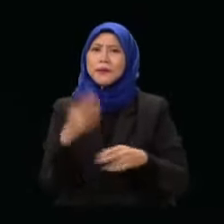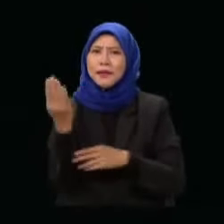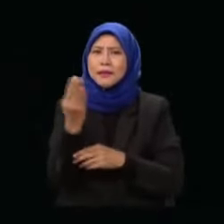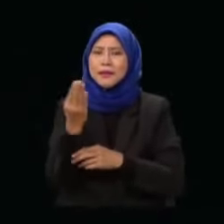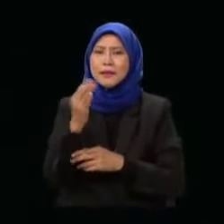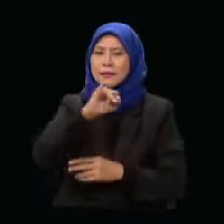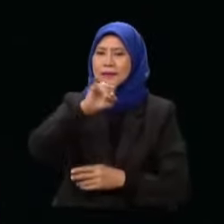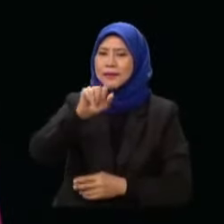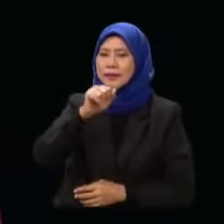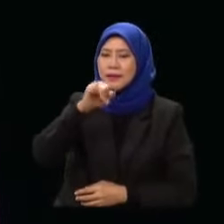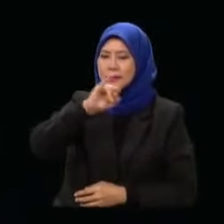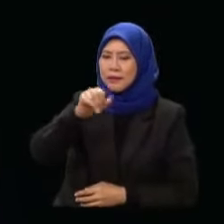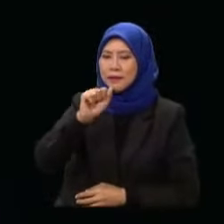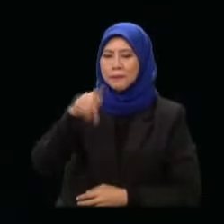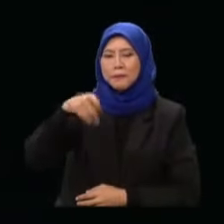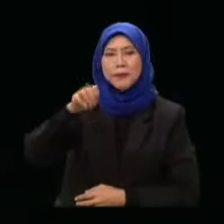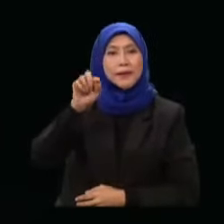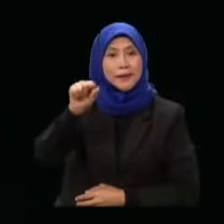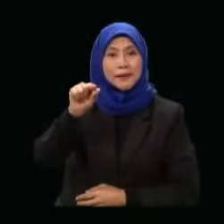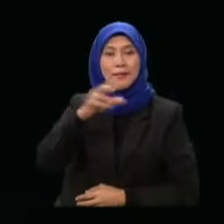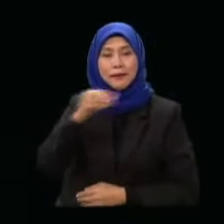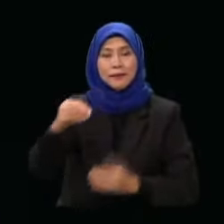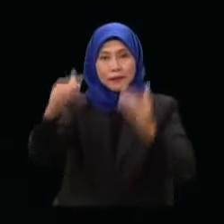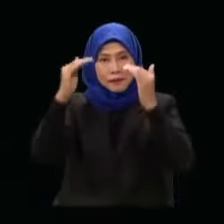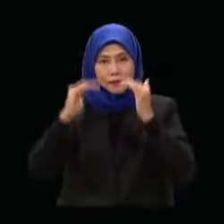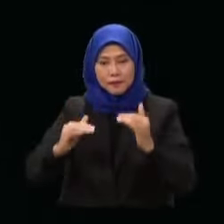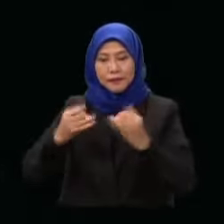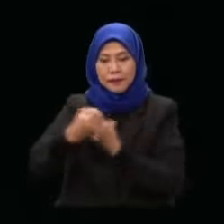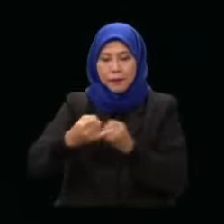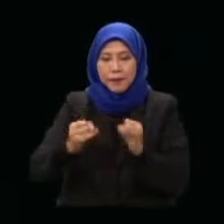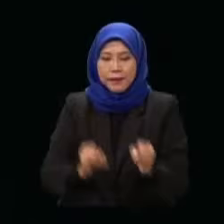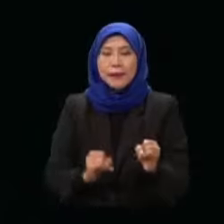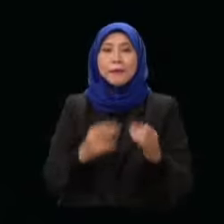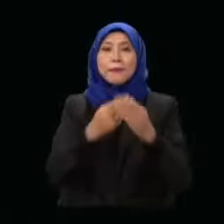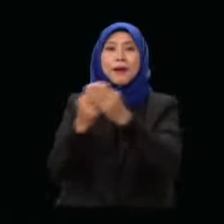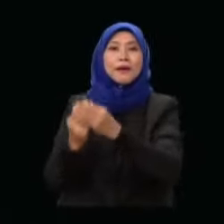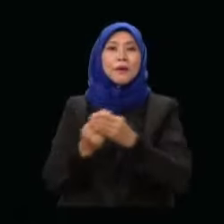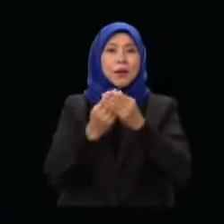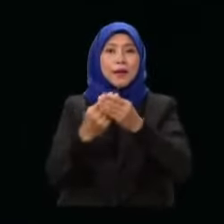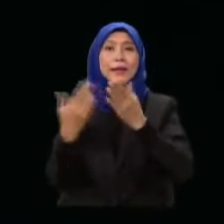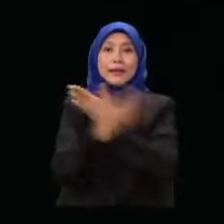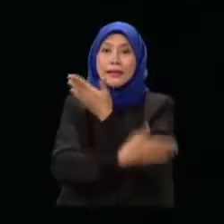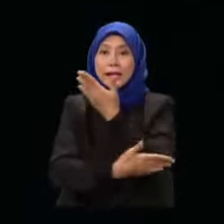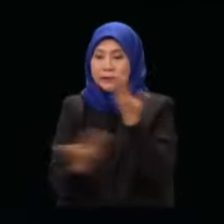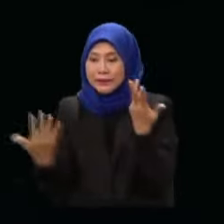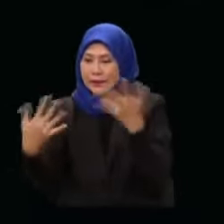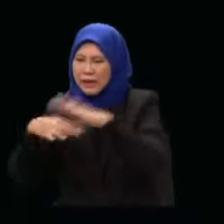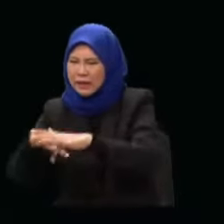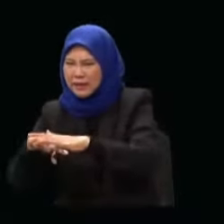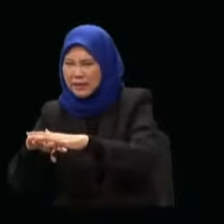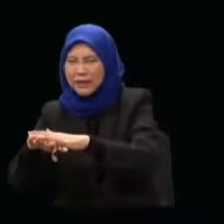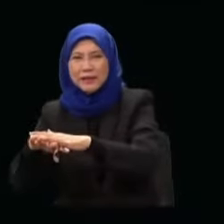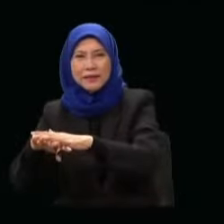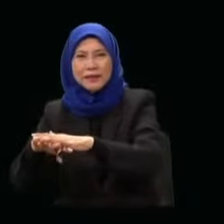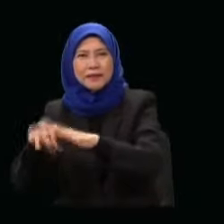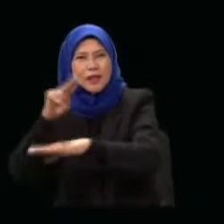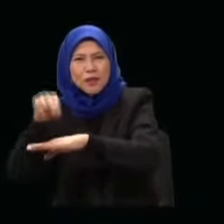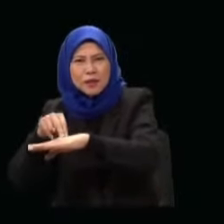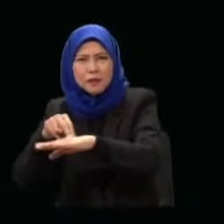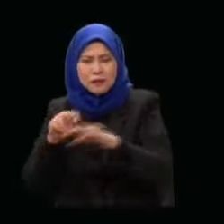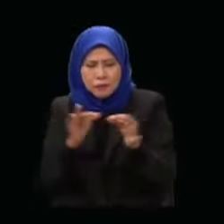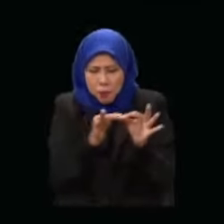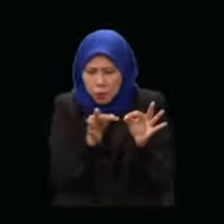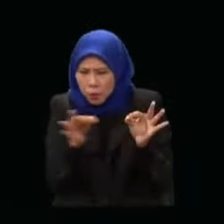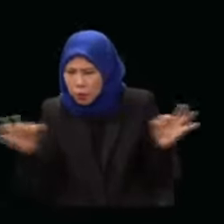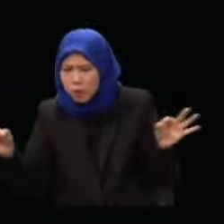perkataan Jerry ini jadi kalau turun ke bawah sebuah jabatan perpaduan negara dan integrasi nasional Muka macam panjang non-kementerian